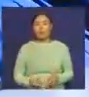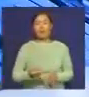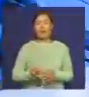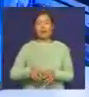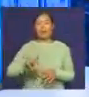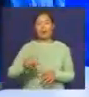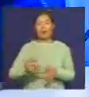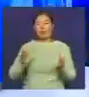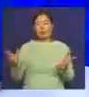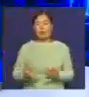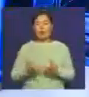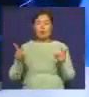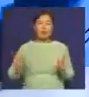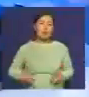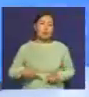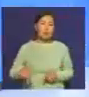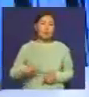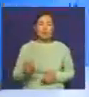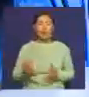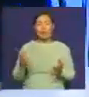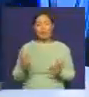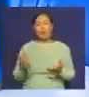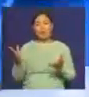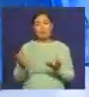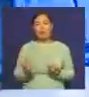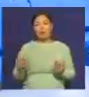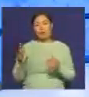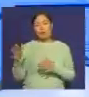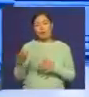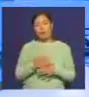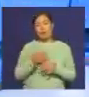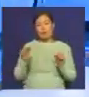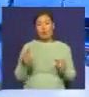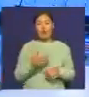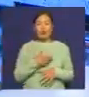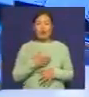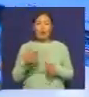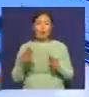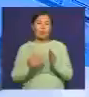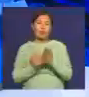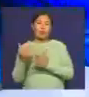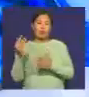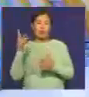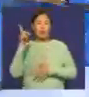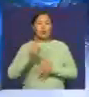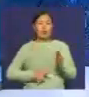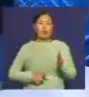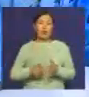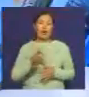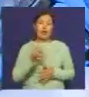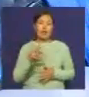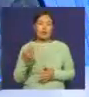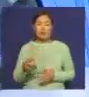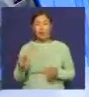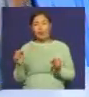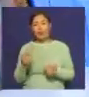«Мангыстау». Согласно программе, специалист, принявший решение уйти с работы по собственному желанию, может получить достаточно высокую денежную компенсацию. Как это